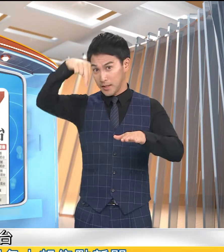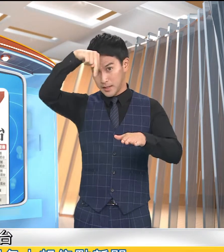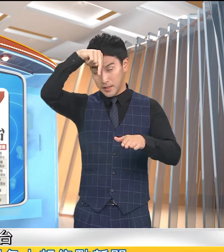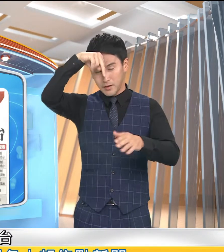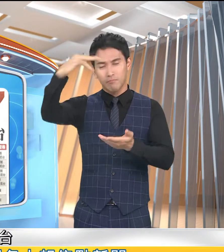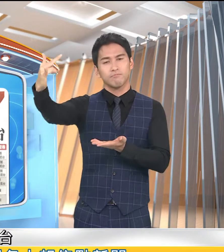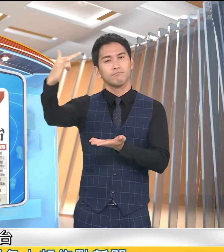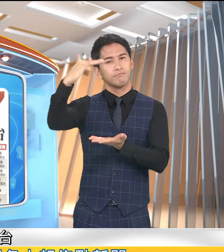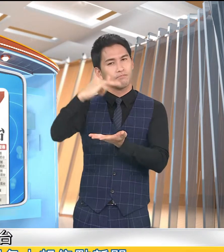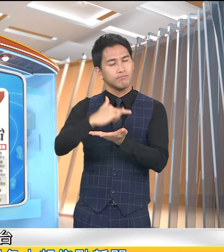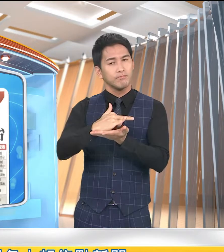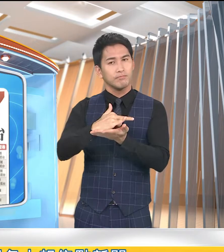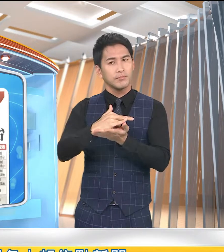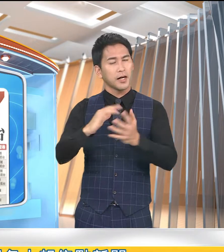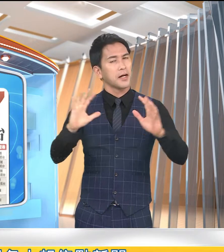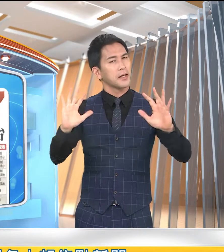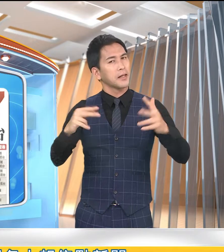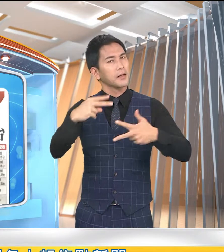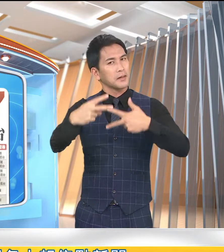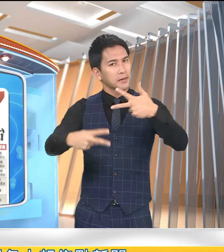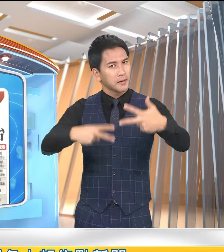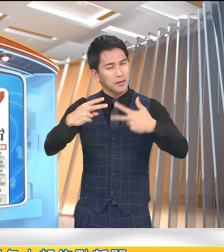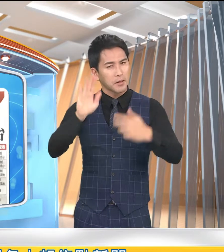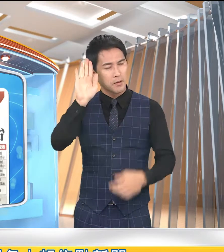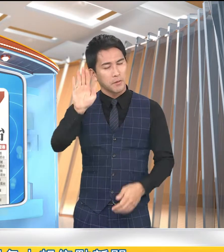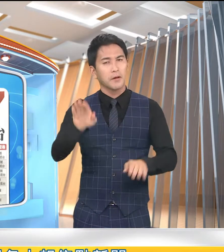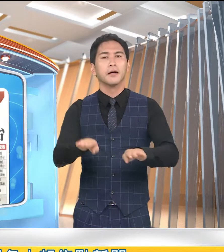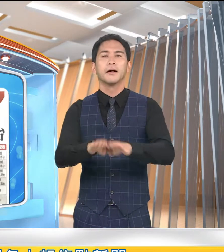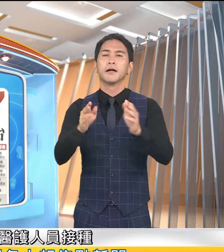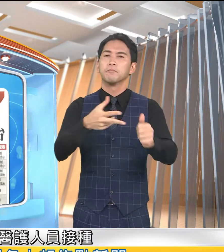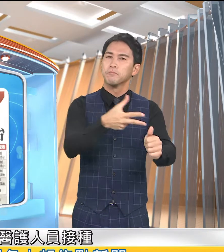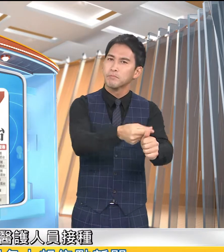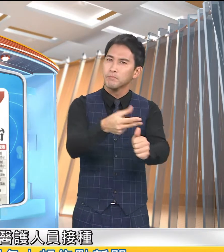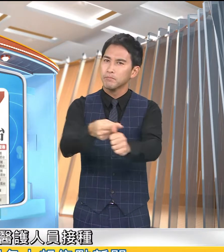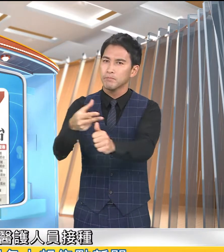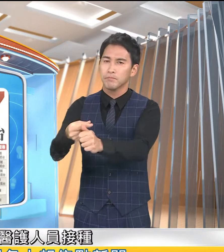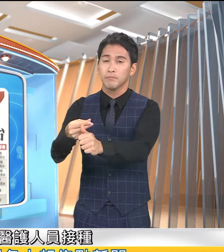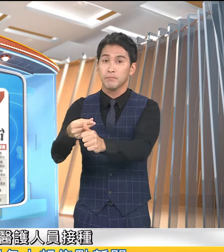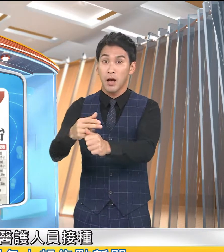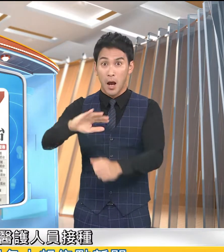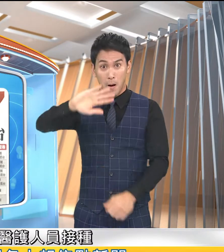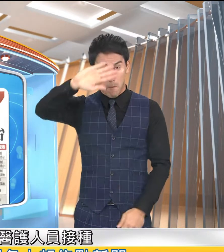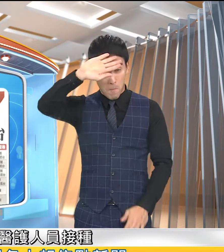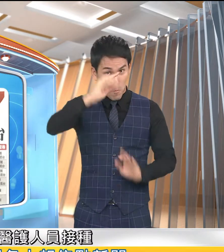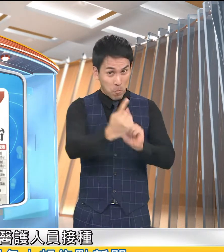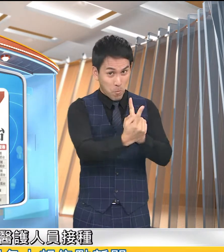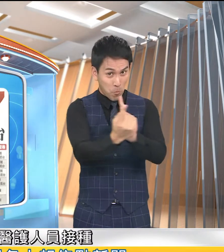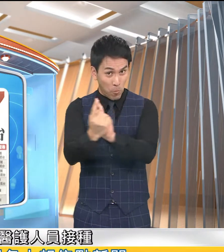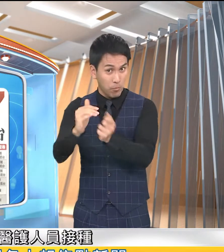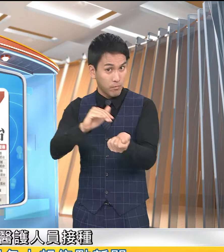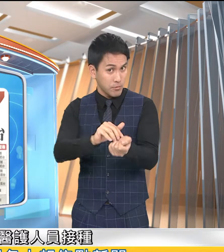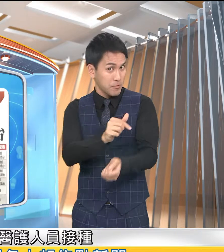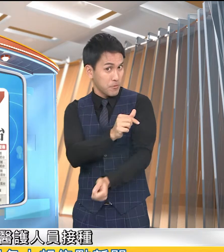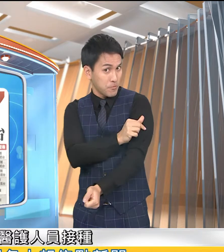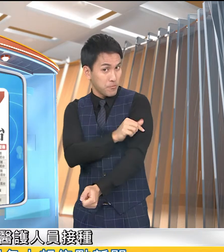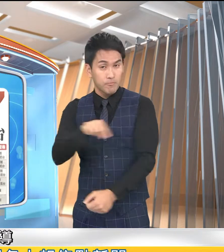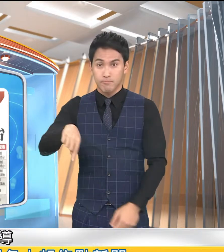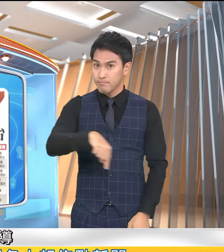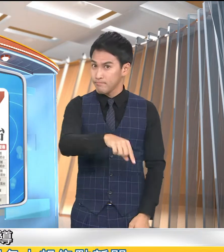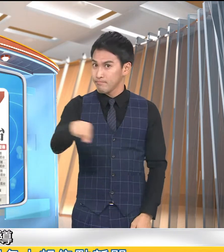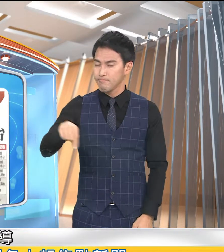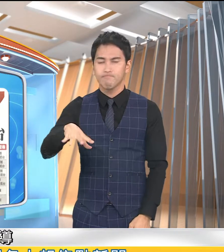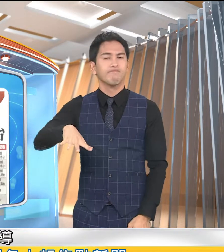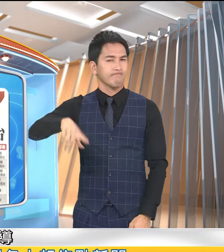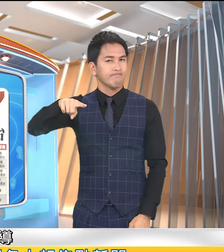将在今天下午抵达，最快2周后开打，将优先给第一线医护人员来接种。